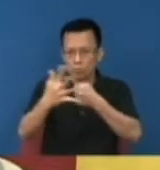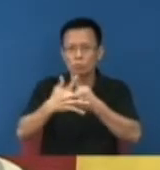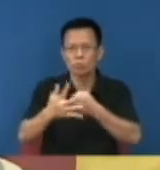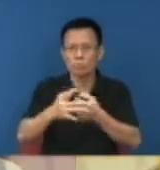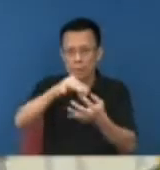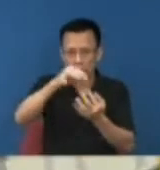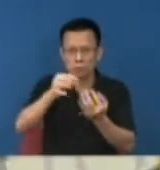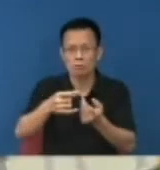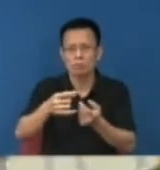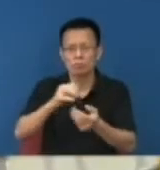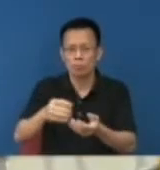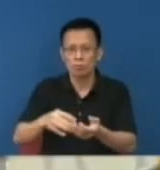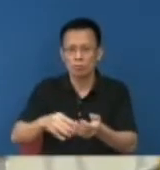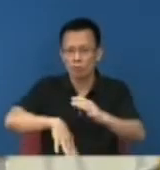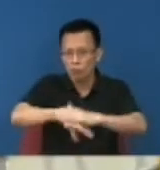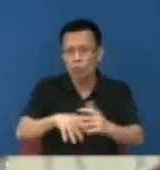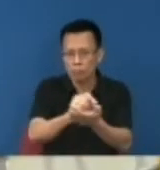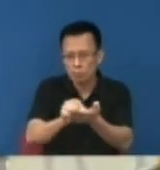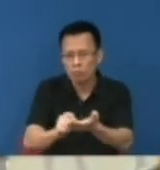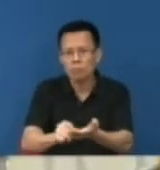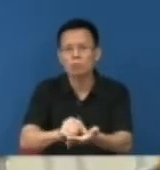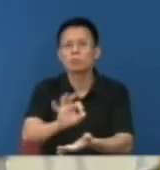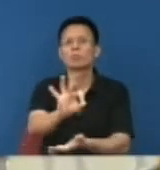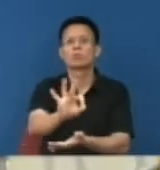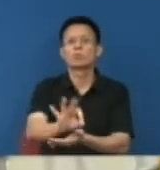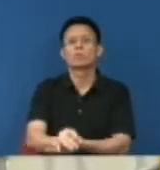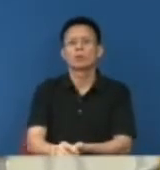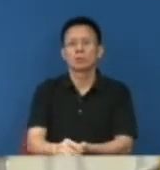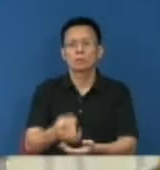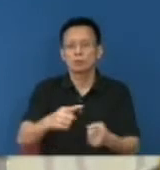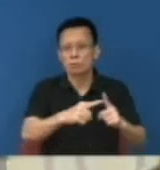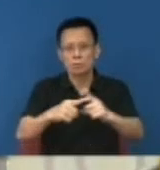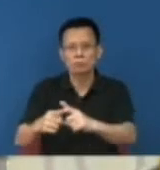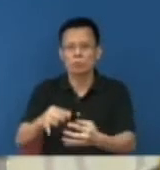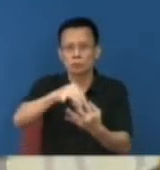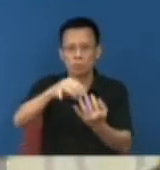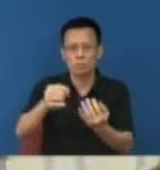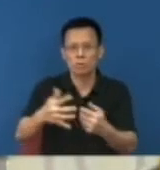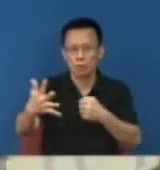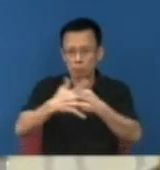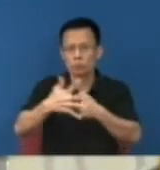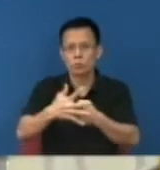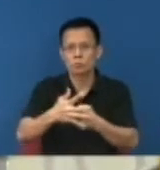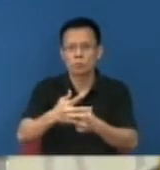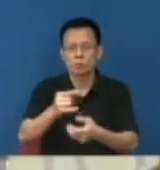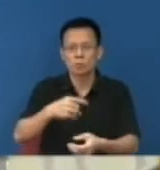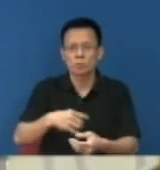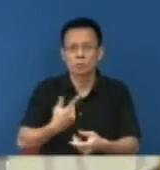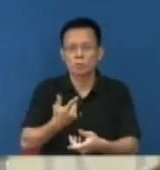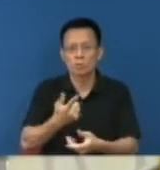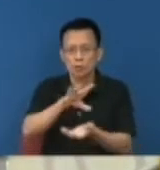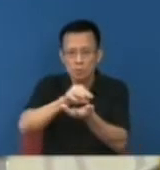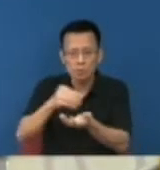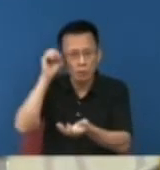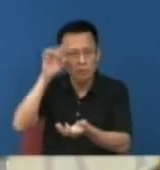個接受市民去選擇嘅呢一個諮詢裏邊嘅，咁其實佢就講一句如果你四個都唔要嘅時候咧，可